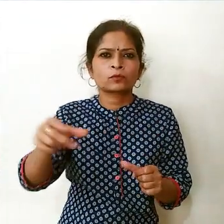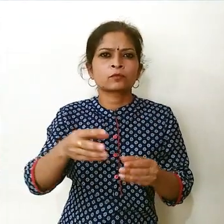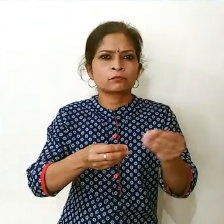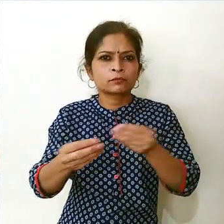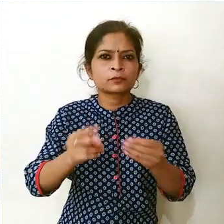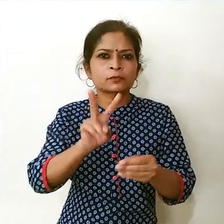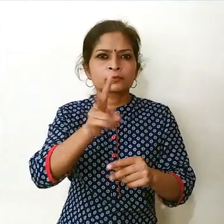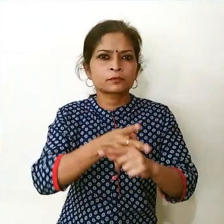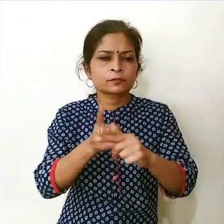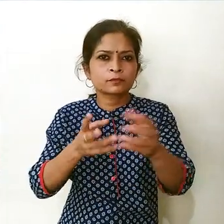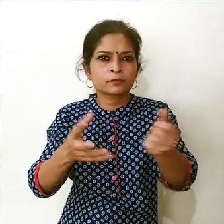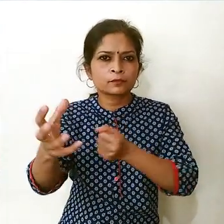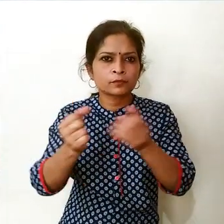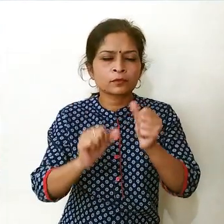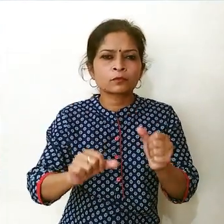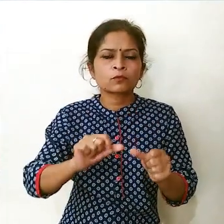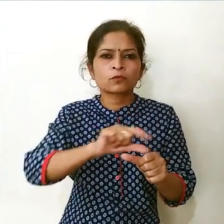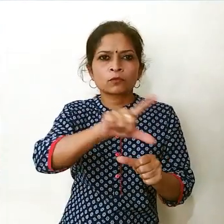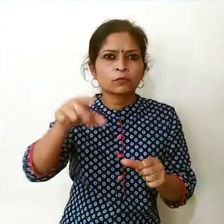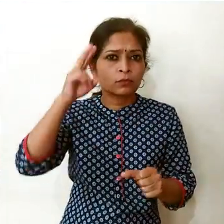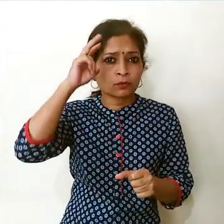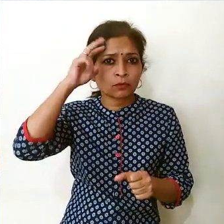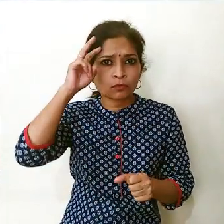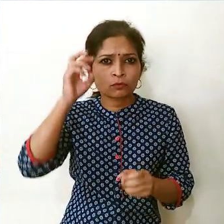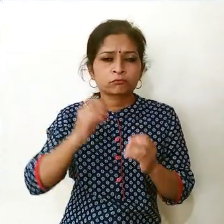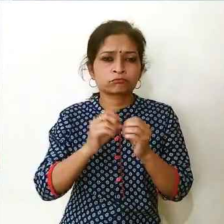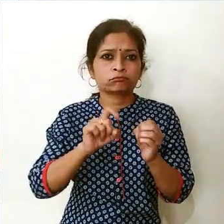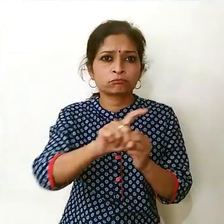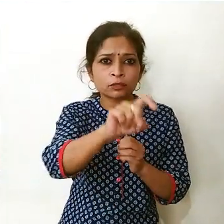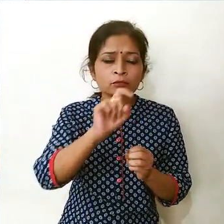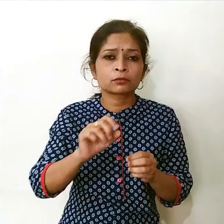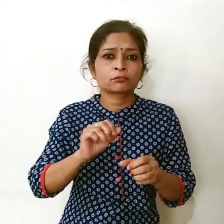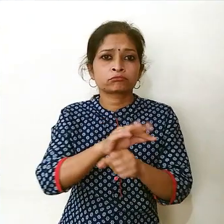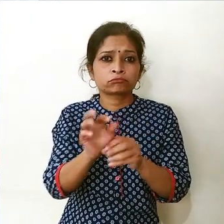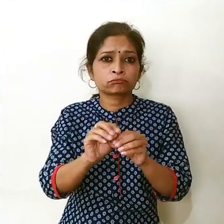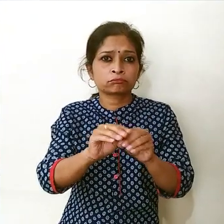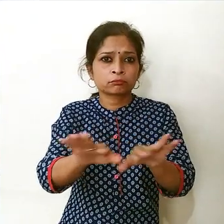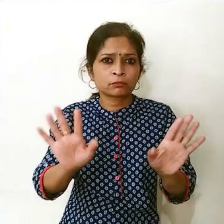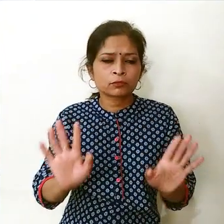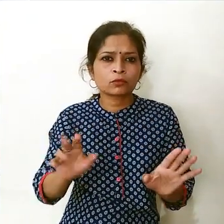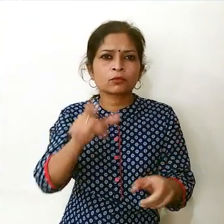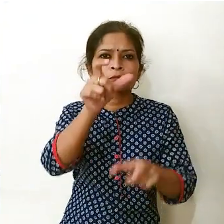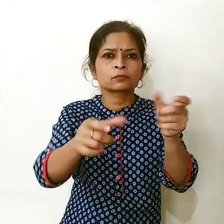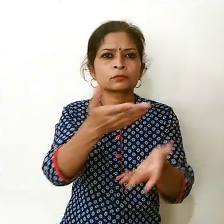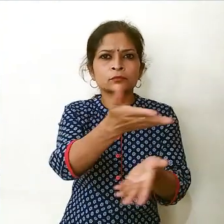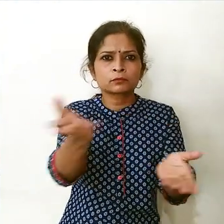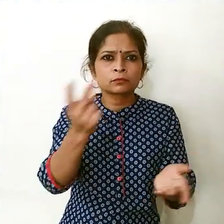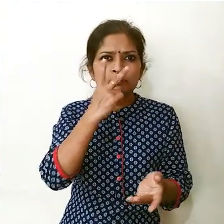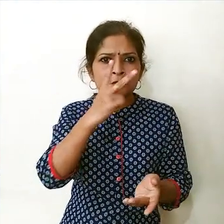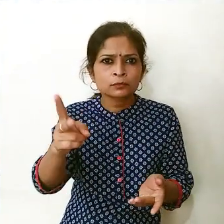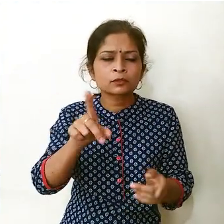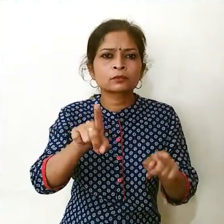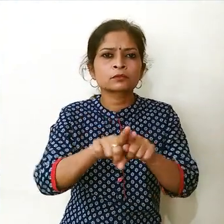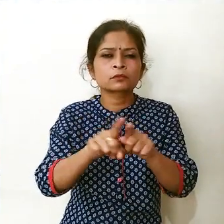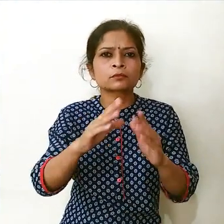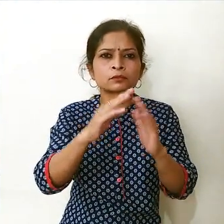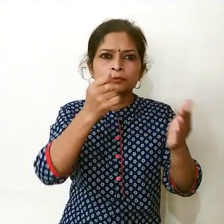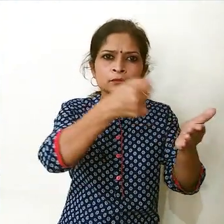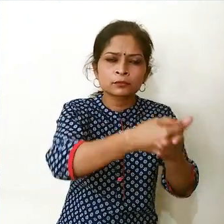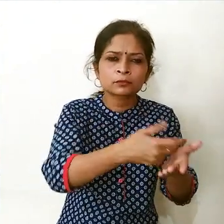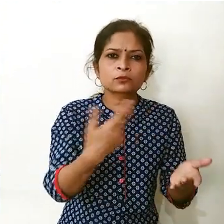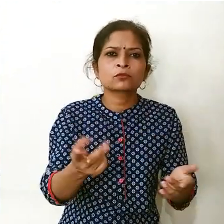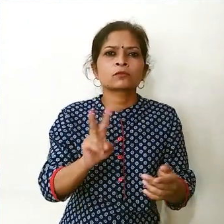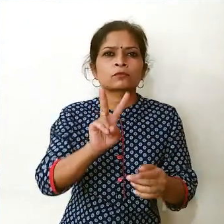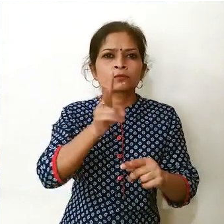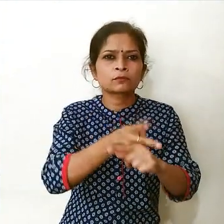संका आ रही है कि कहीं यह सब्जी हमारी संक्रमें तो नहीं है। कई लोगों को देखा जारा है कि इस सब्जी को गर्मे लाके साबू के पानी से या